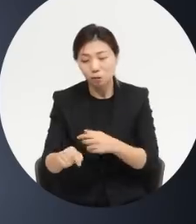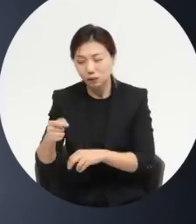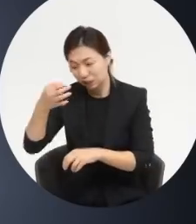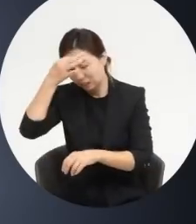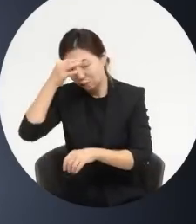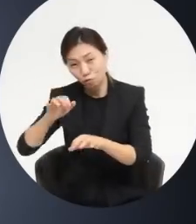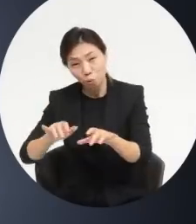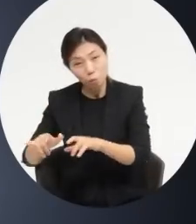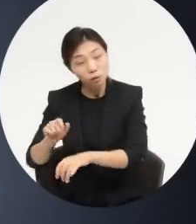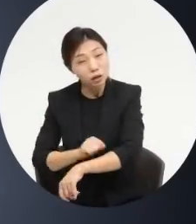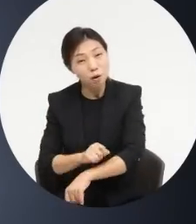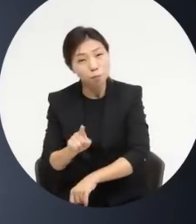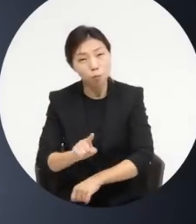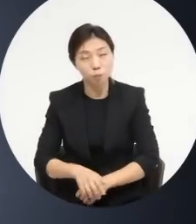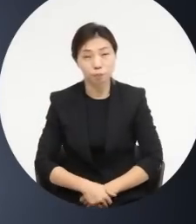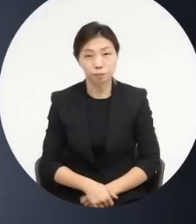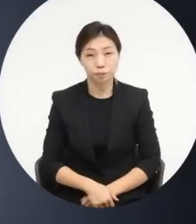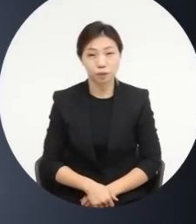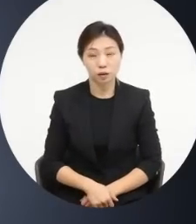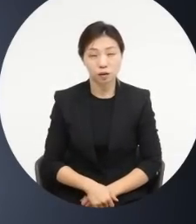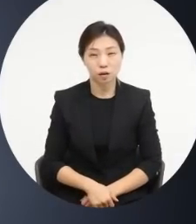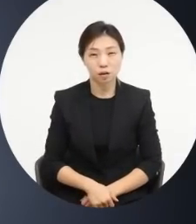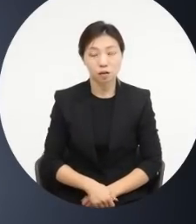그럼 자기 눈에 기능에 이상이 있어요?